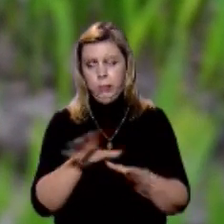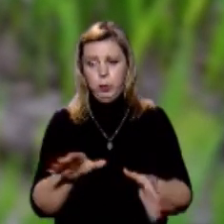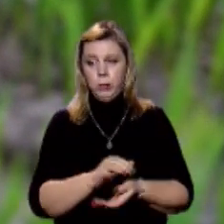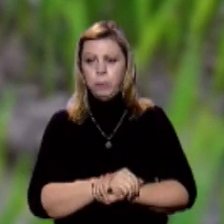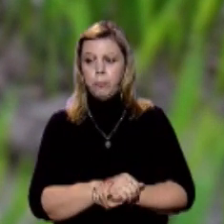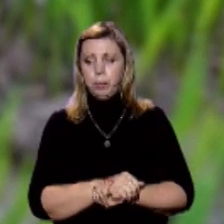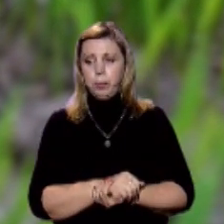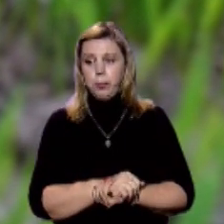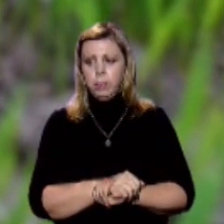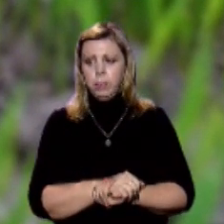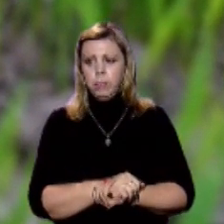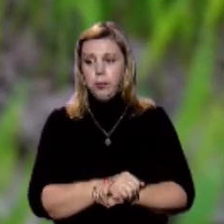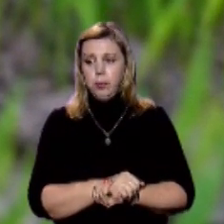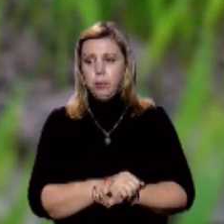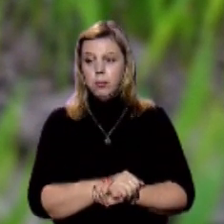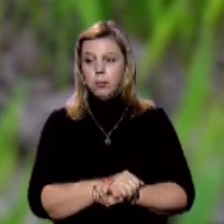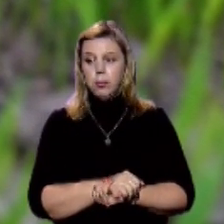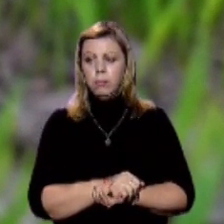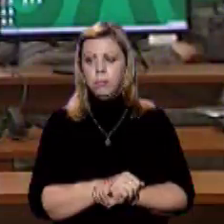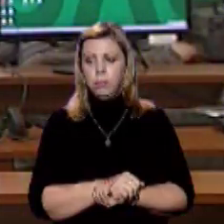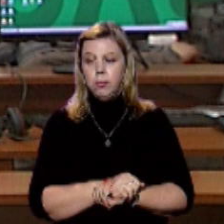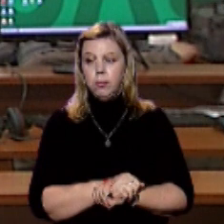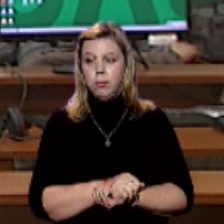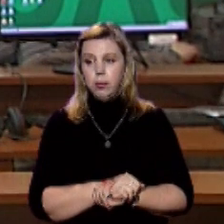Ірина Олах, Вадим Сурмай, новини на Суспільному.